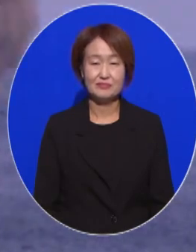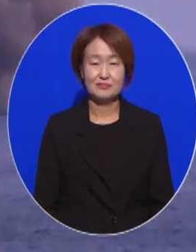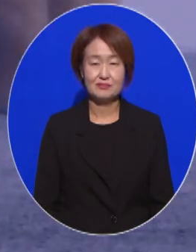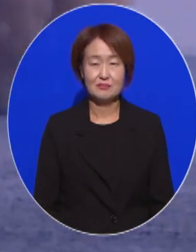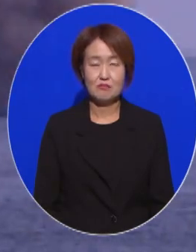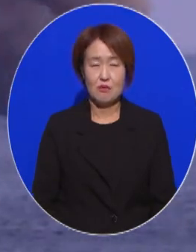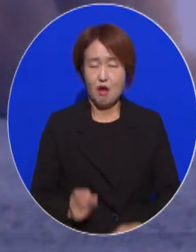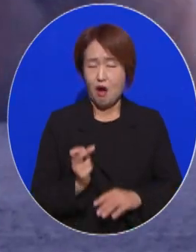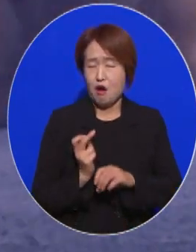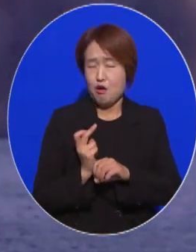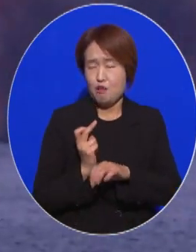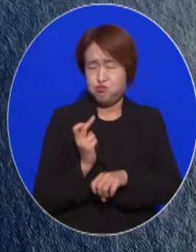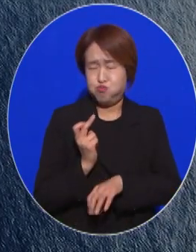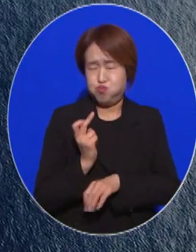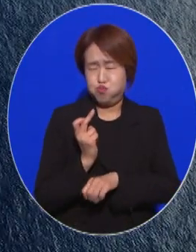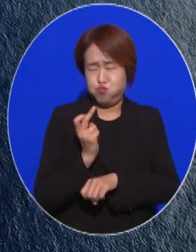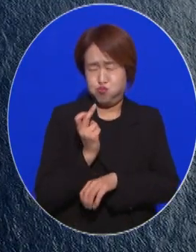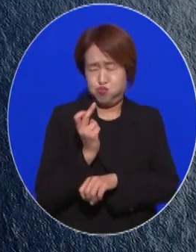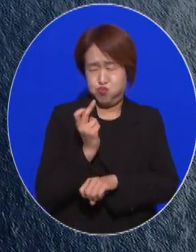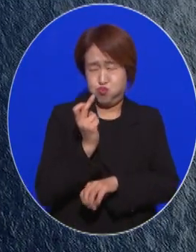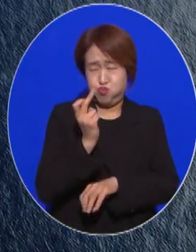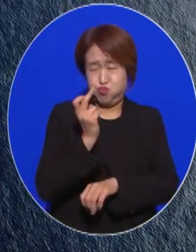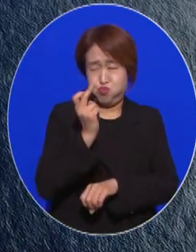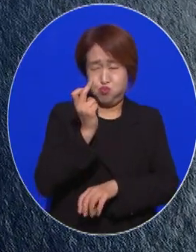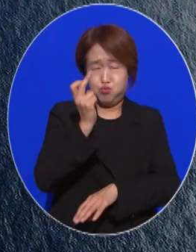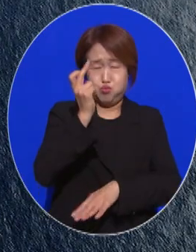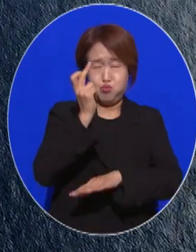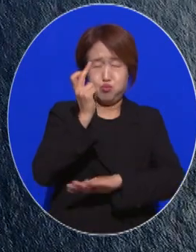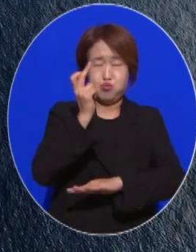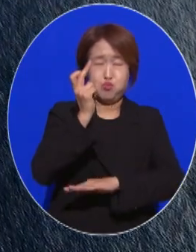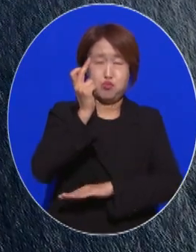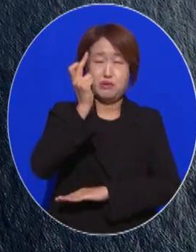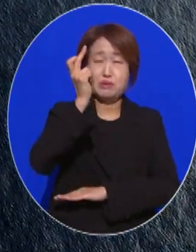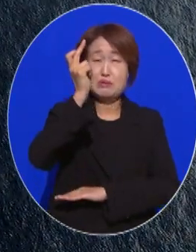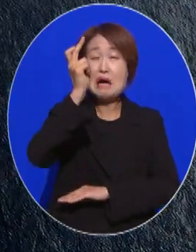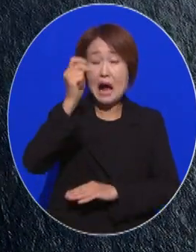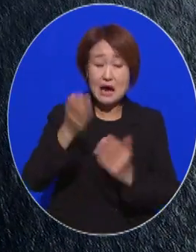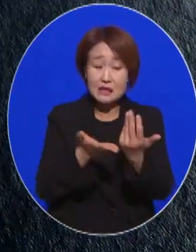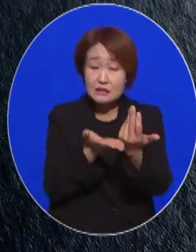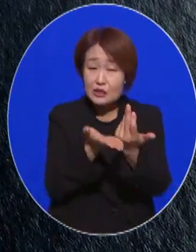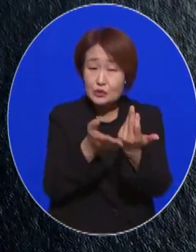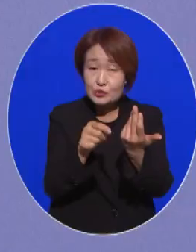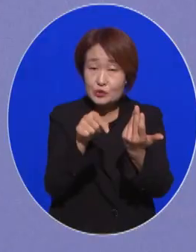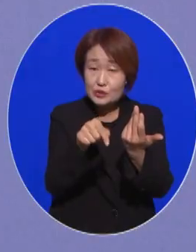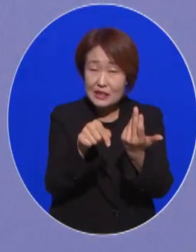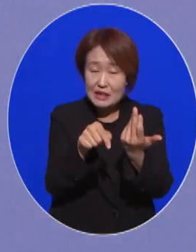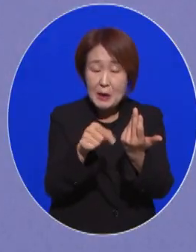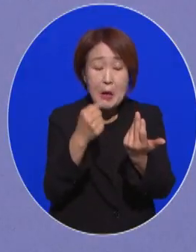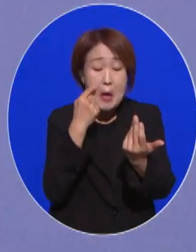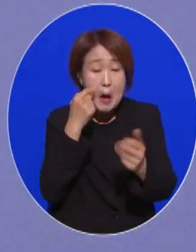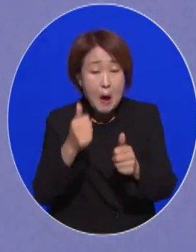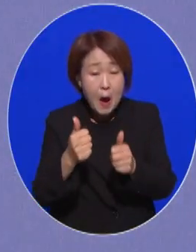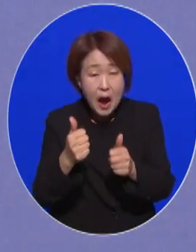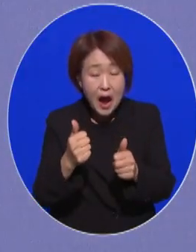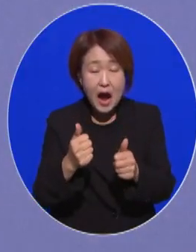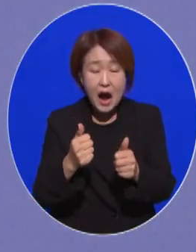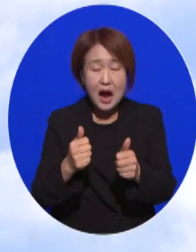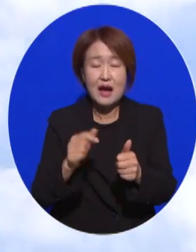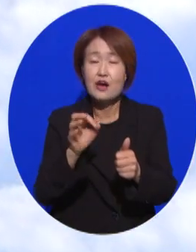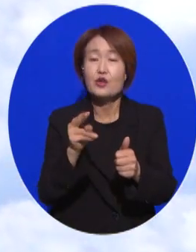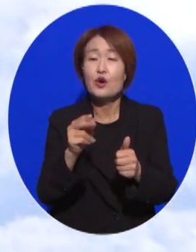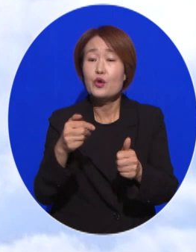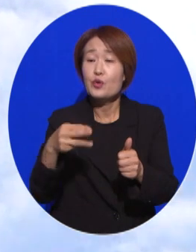굉음과 함께 화염을 내뿜으며 발사체가 하늘로 솟아오릅니다 제주 남방 해상에서 진행된 고체 추진 우주